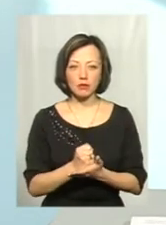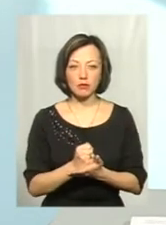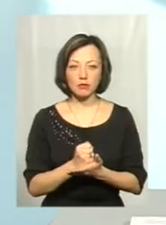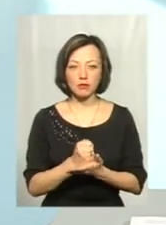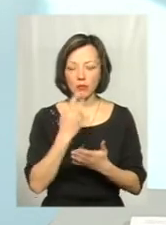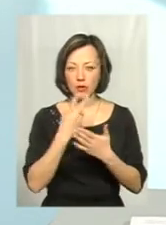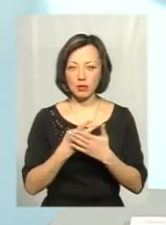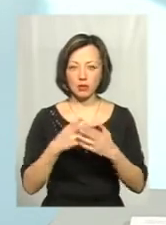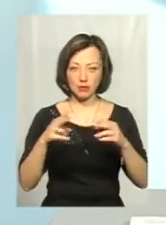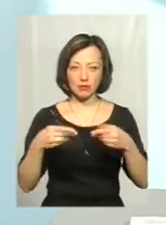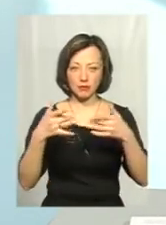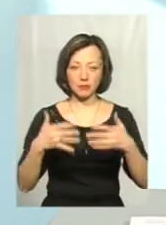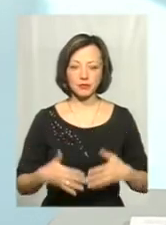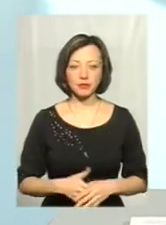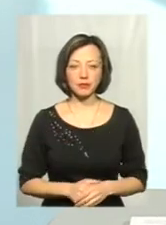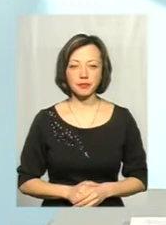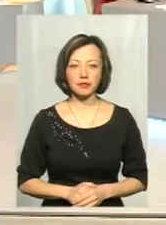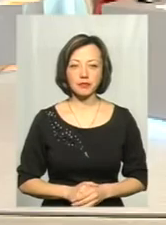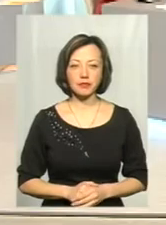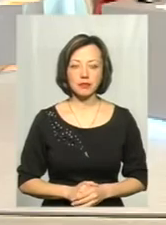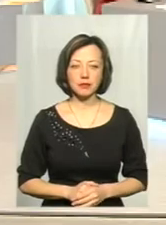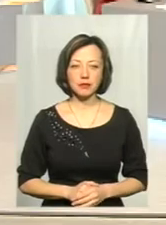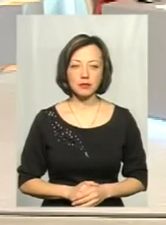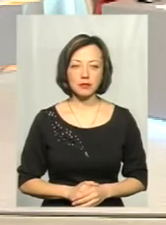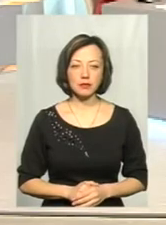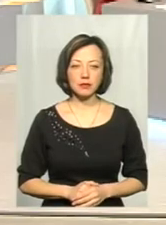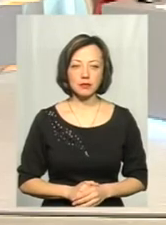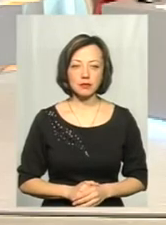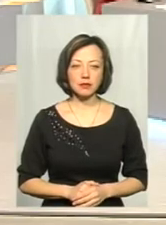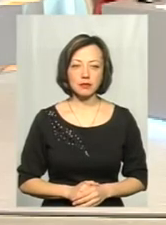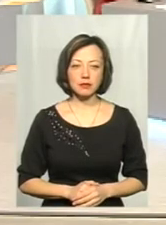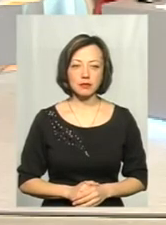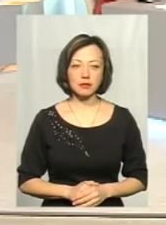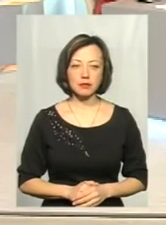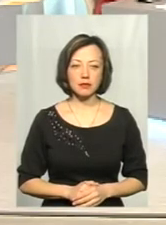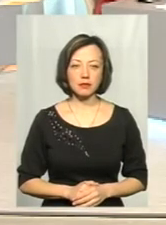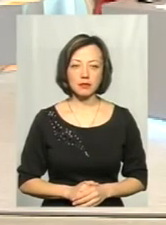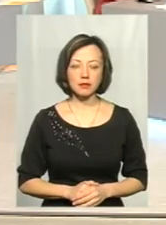на екран, ось є проєкт декларації, можна так показати, так? Видно, так його буде.